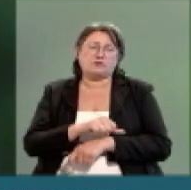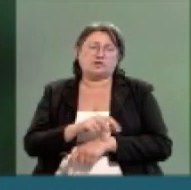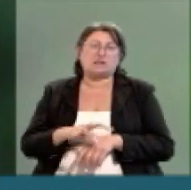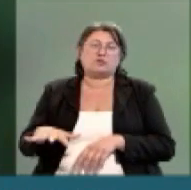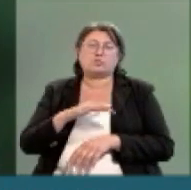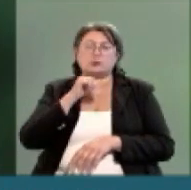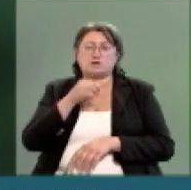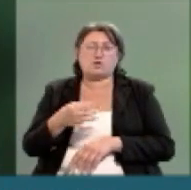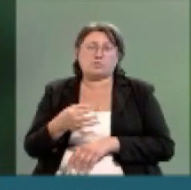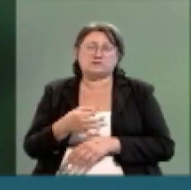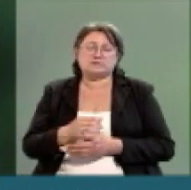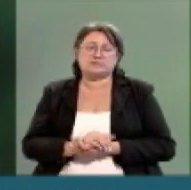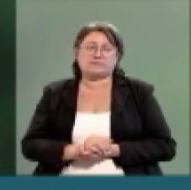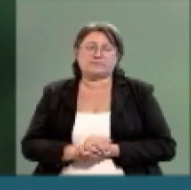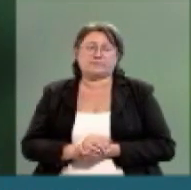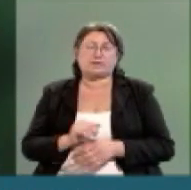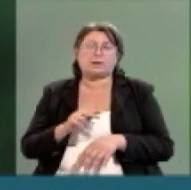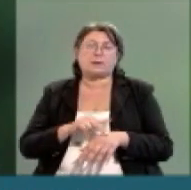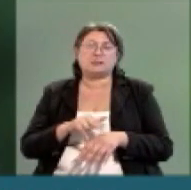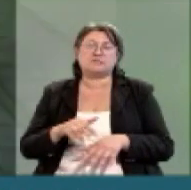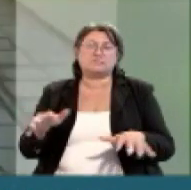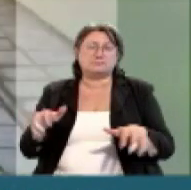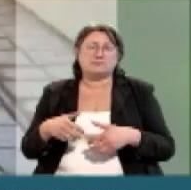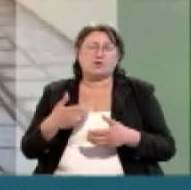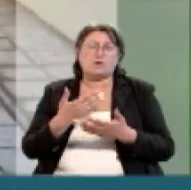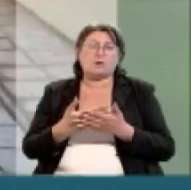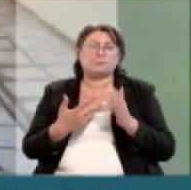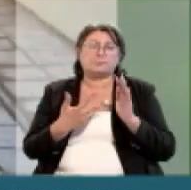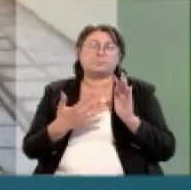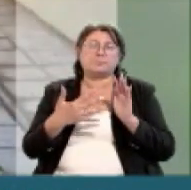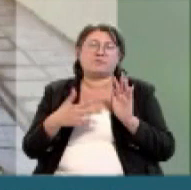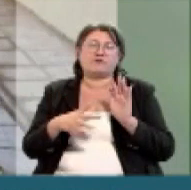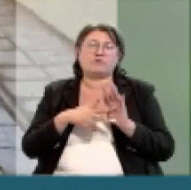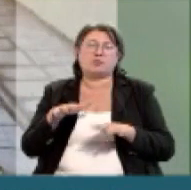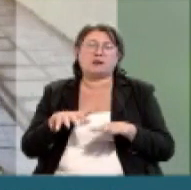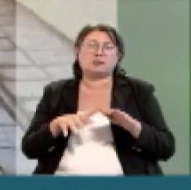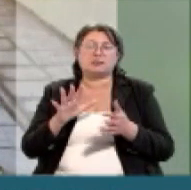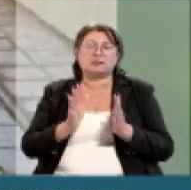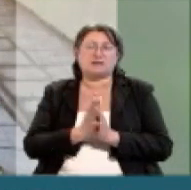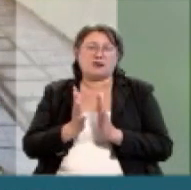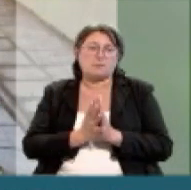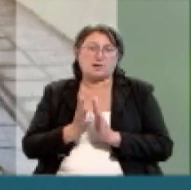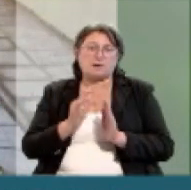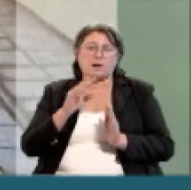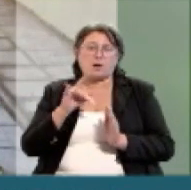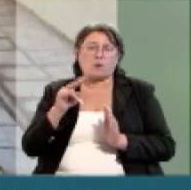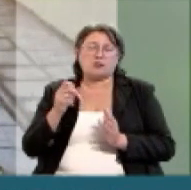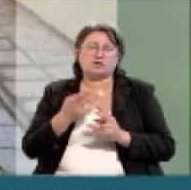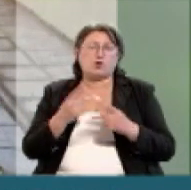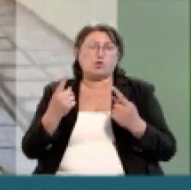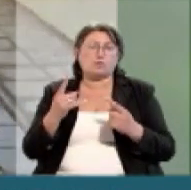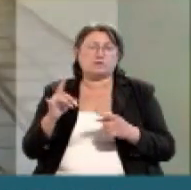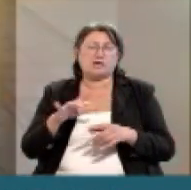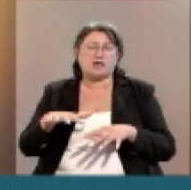Полиция 58 келіден астам марихуананы тәркіледі. Мұнда ірі партияның қара нарықтағы құны 9 миллион теңгеден асады. Есірткі жалға